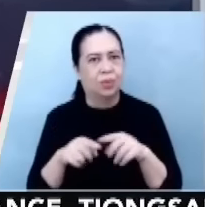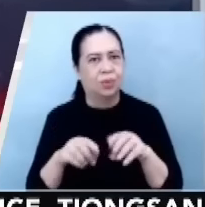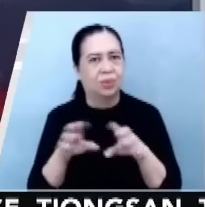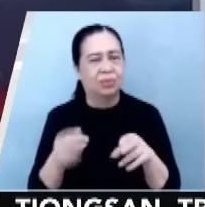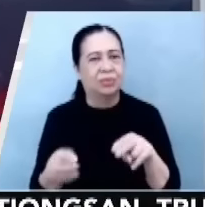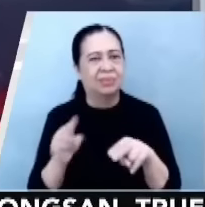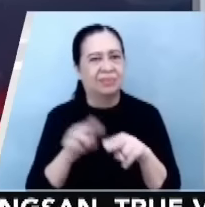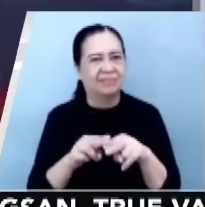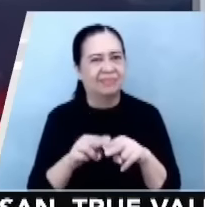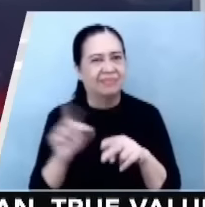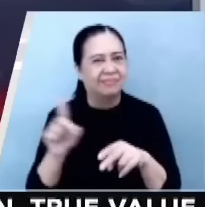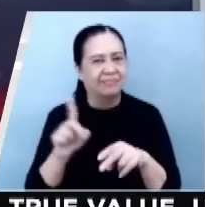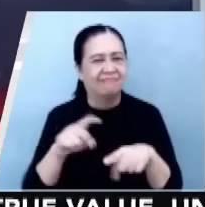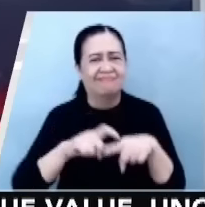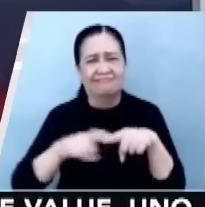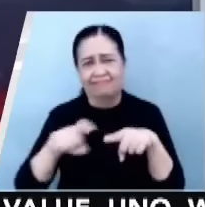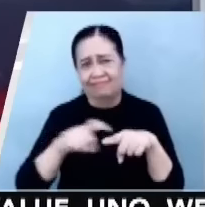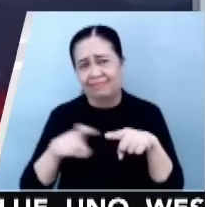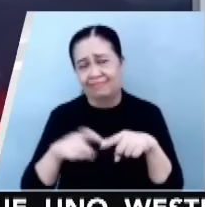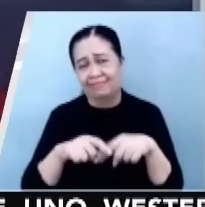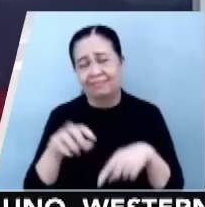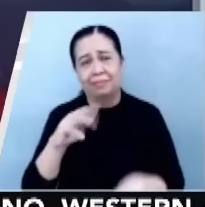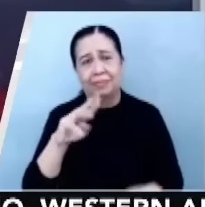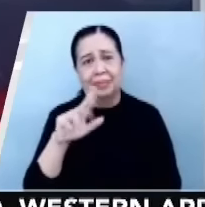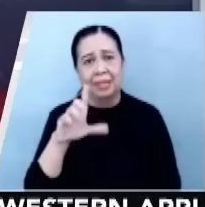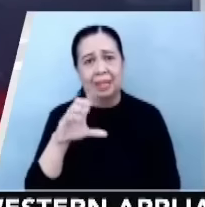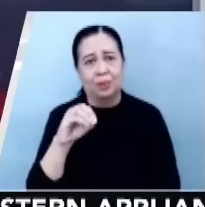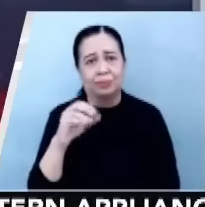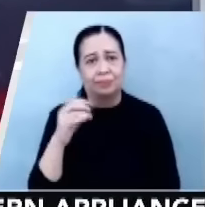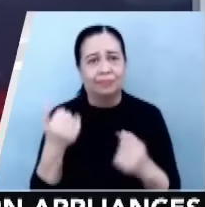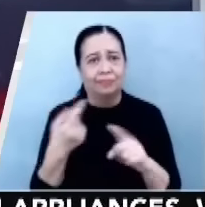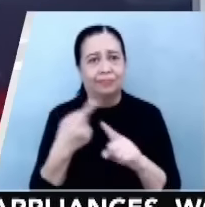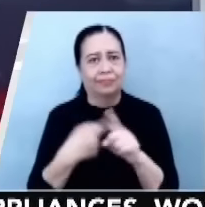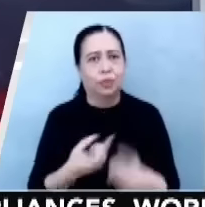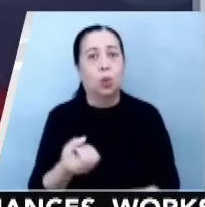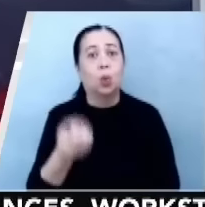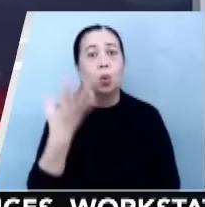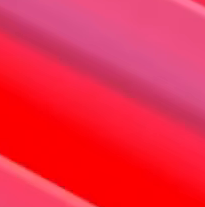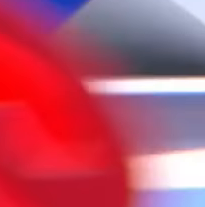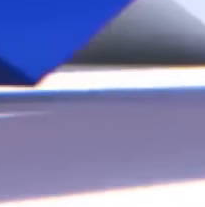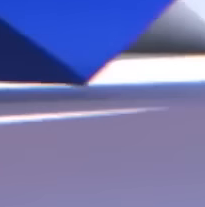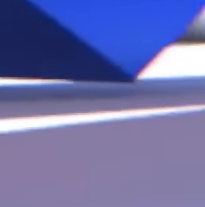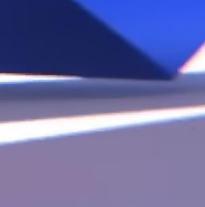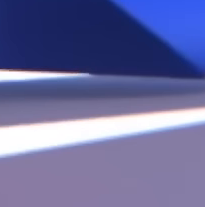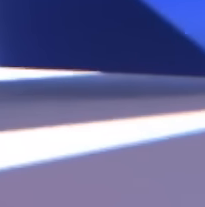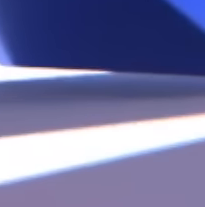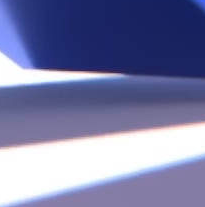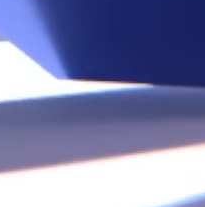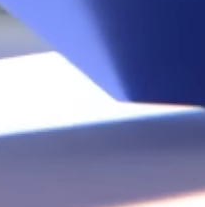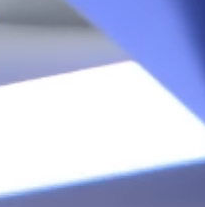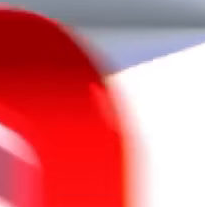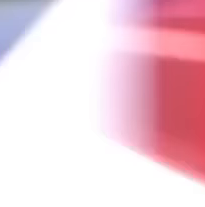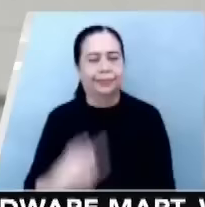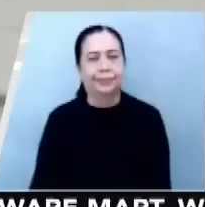singil sa kuryente ang Meralco ngayong buwan. Alamin ko magkano sa pagtutok ni Maki Pulido.